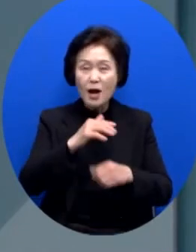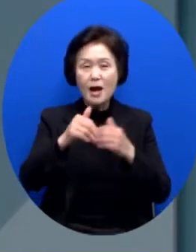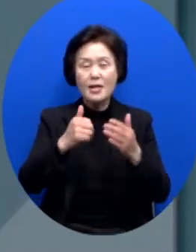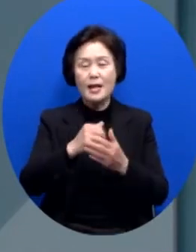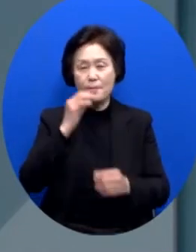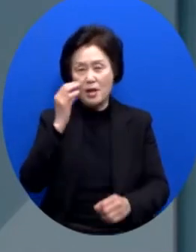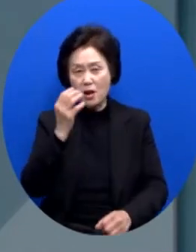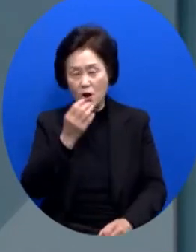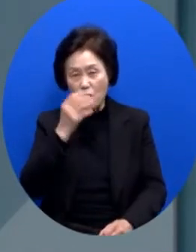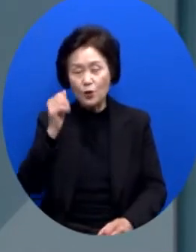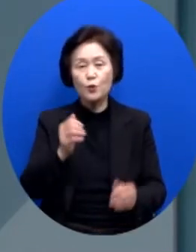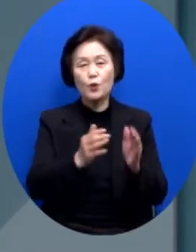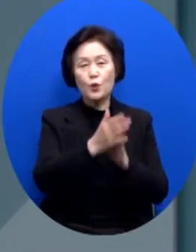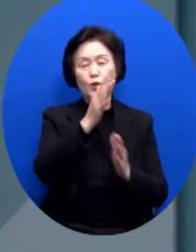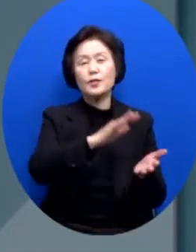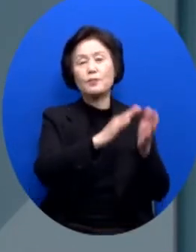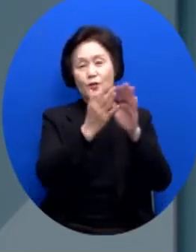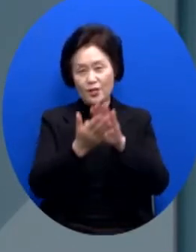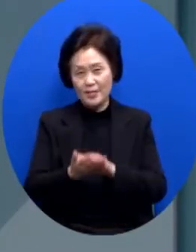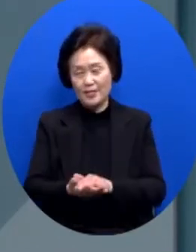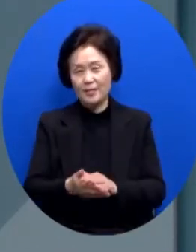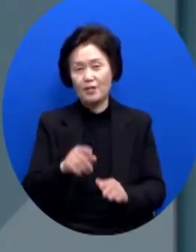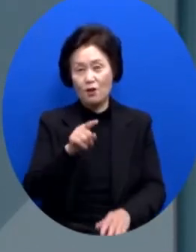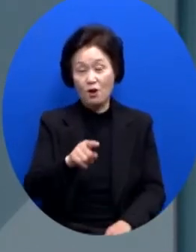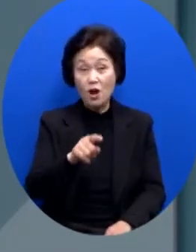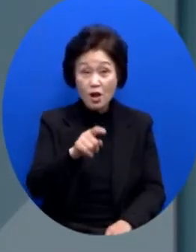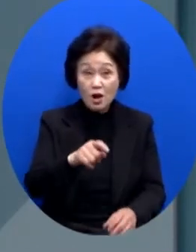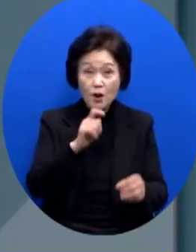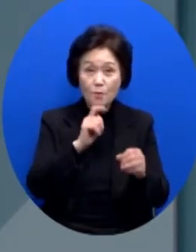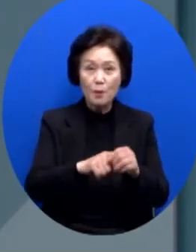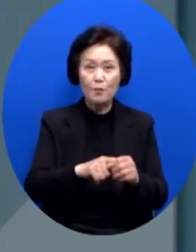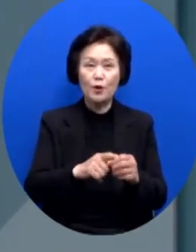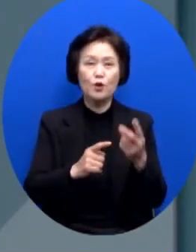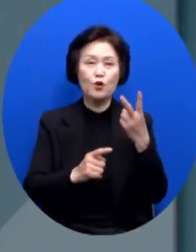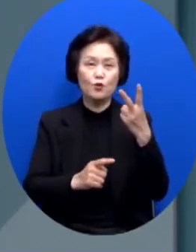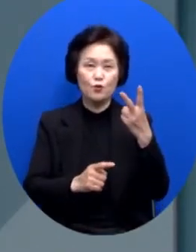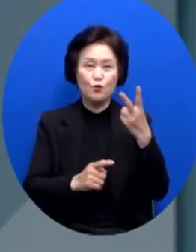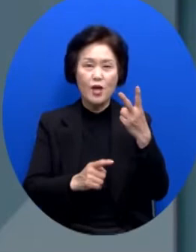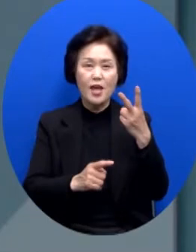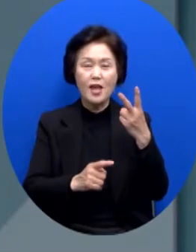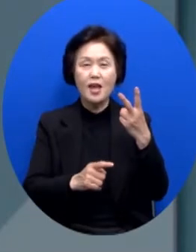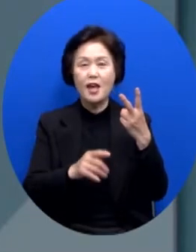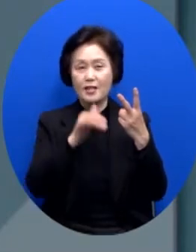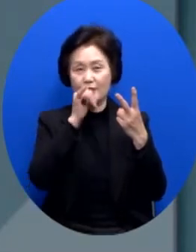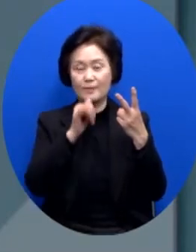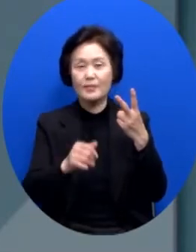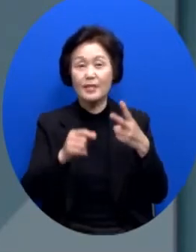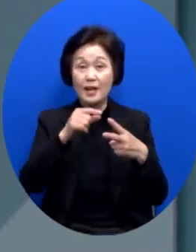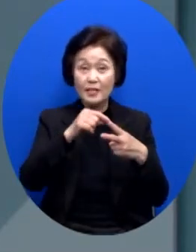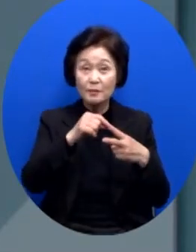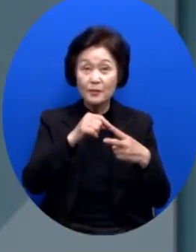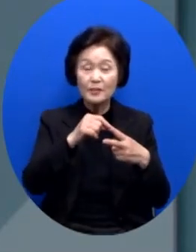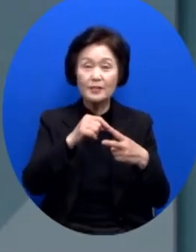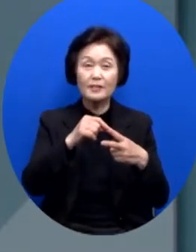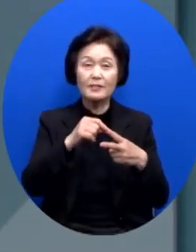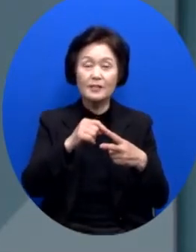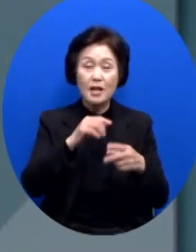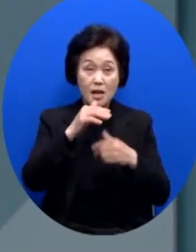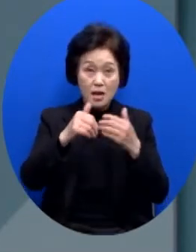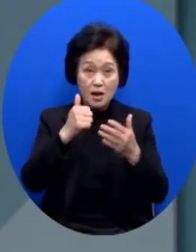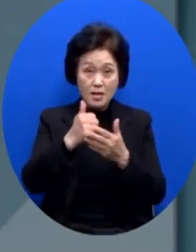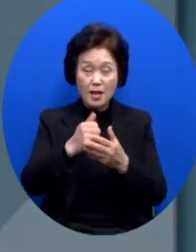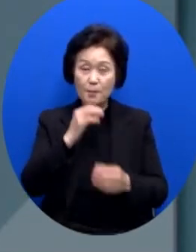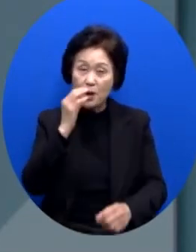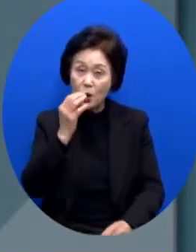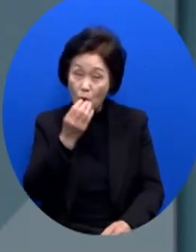운동입니다 아 이 운동은 목표로 3 이들은 두 가지 목표에 초점을 두고 있습니다 첫째로 는 하나님의